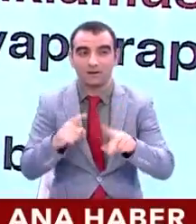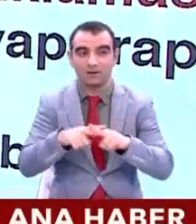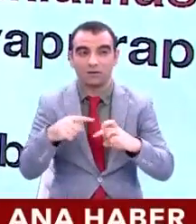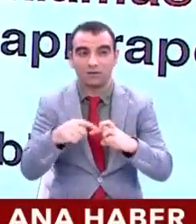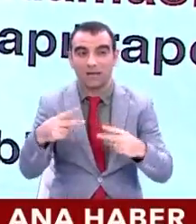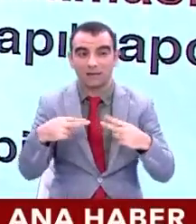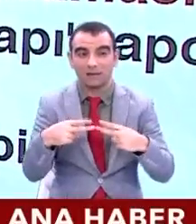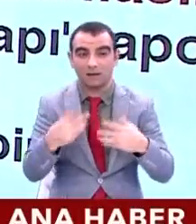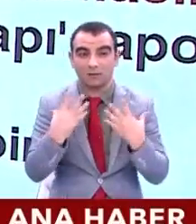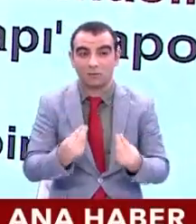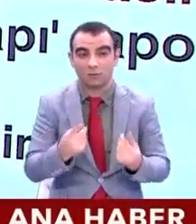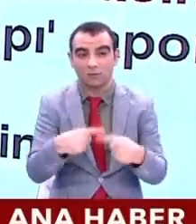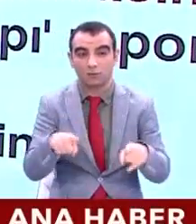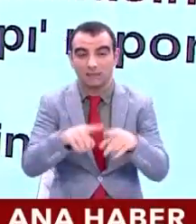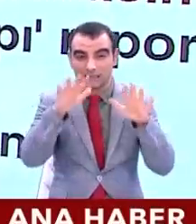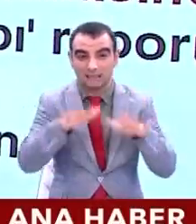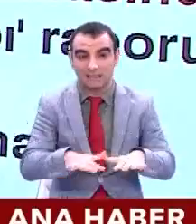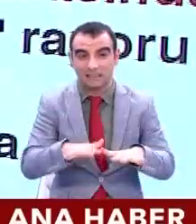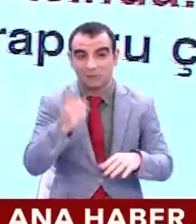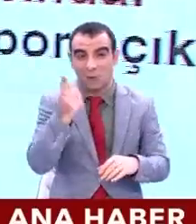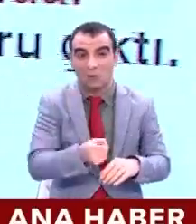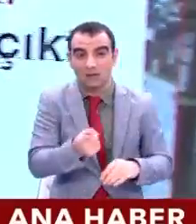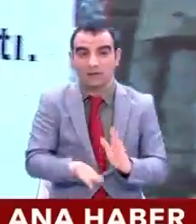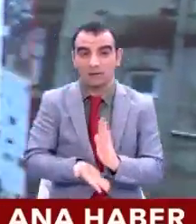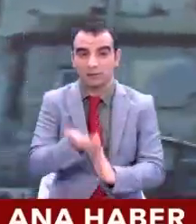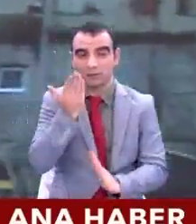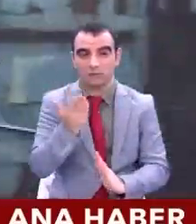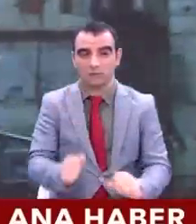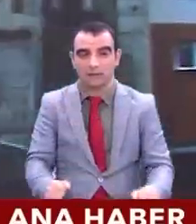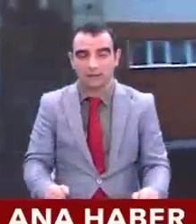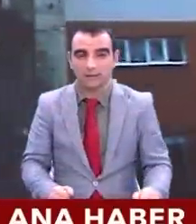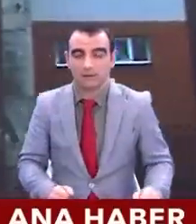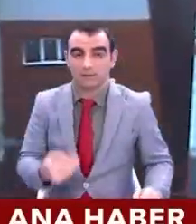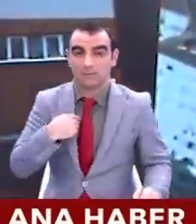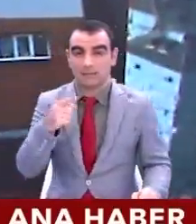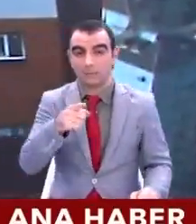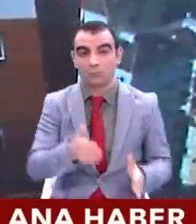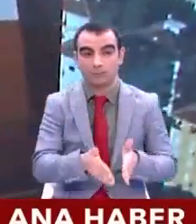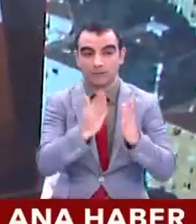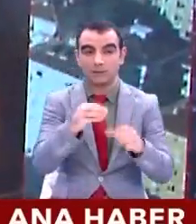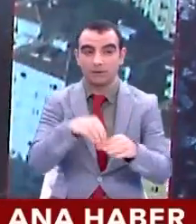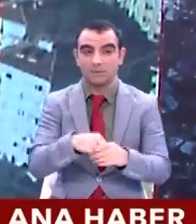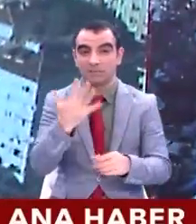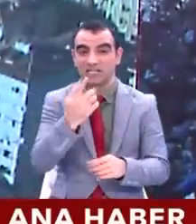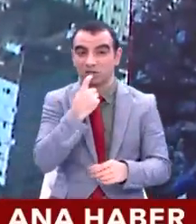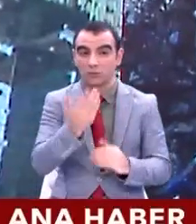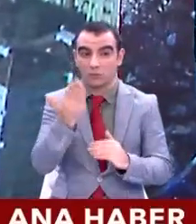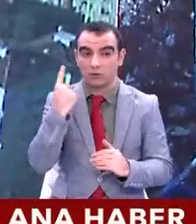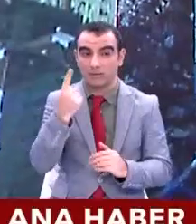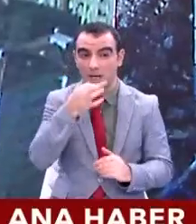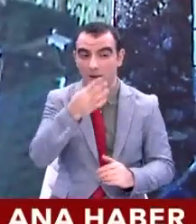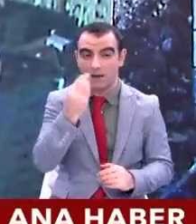tehlike oluşmuş ihtimali yüksek bina şu biz bu binayla ilgili 5 yıl önce bir haber yaptık